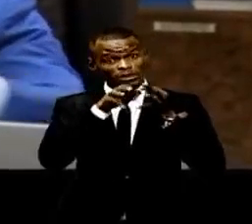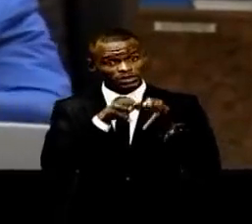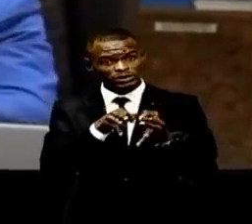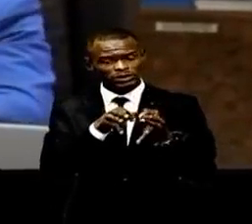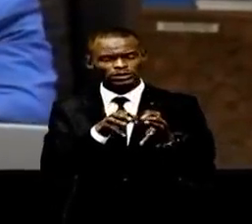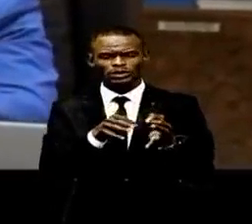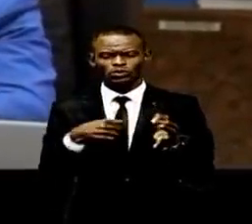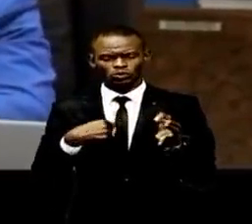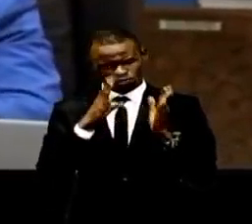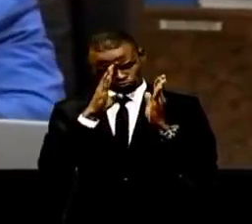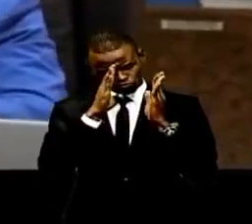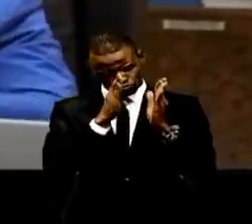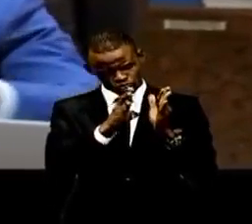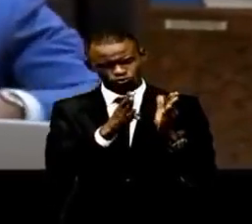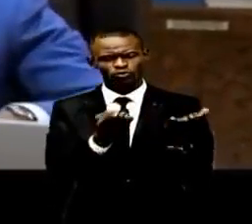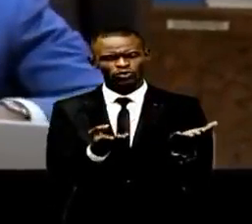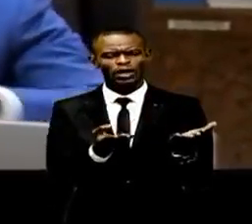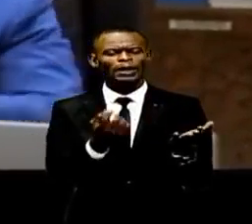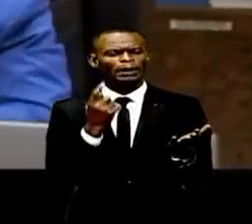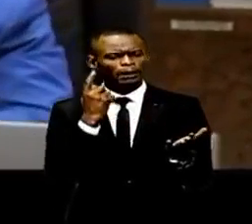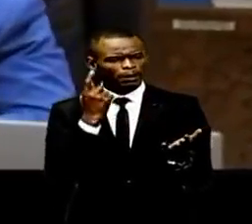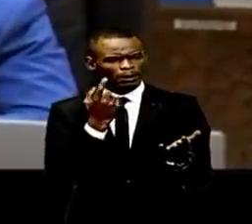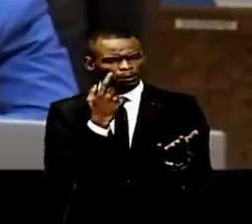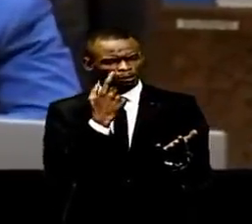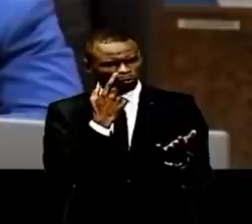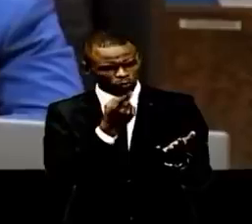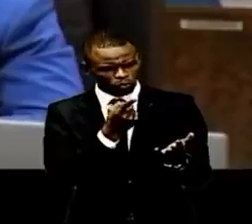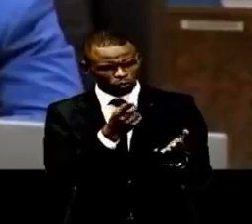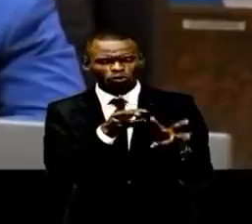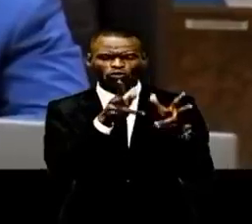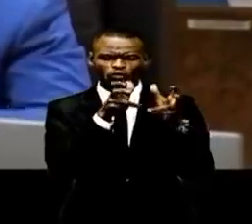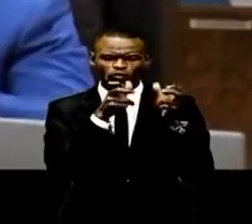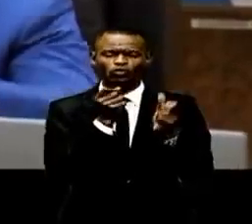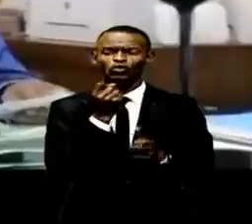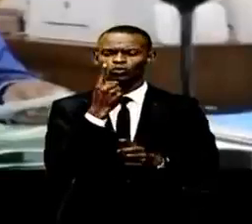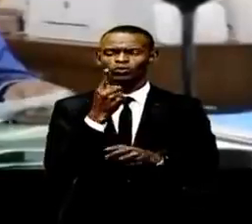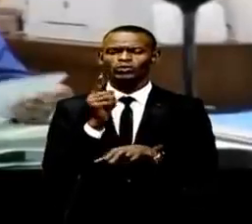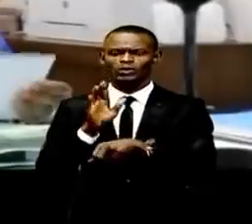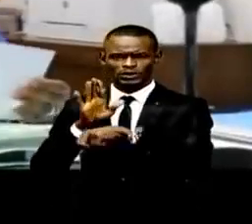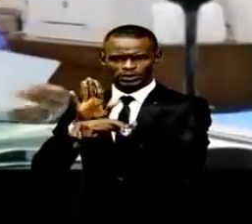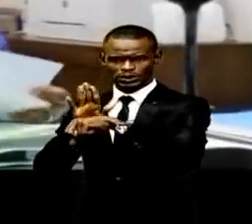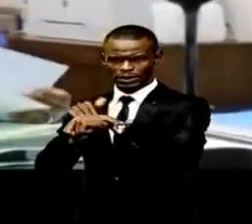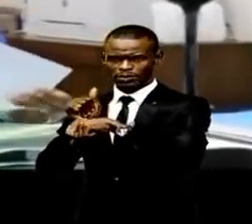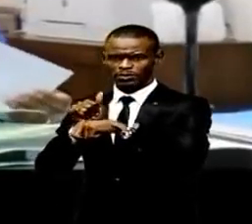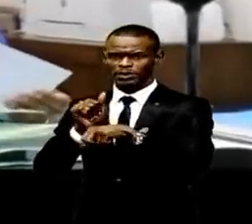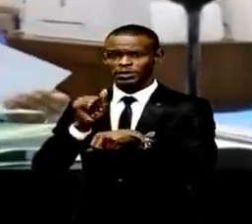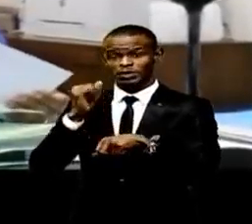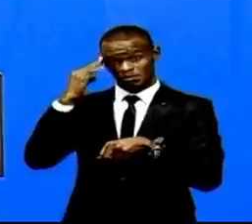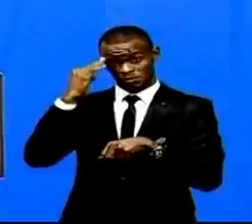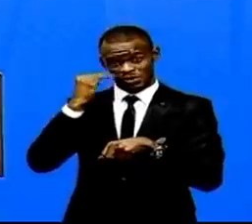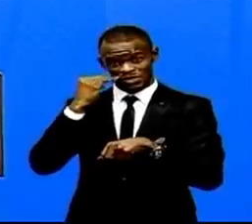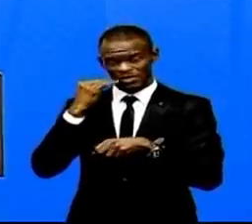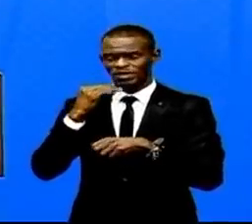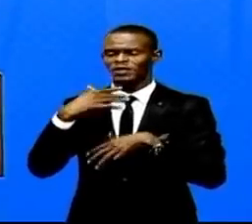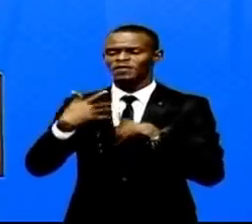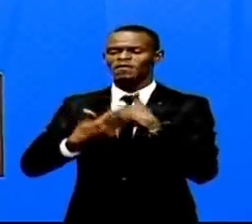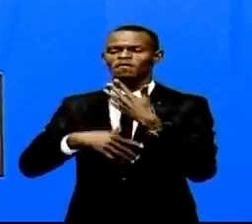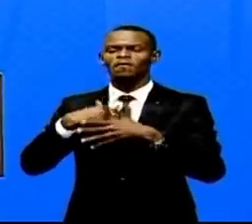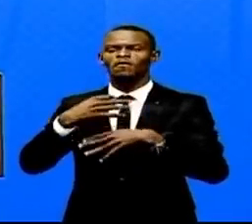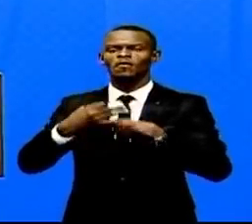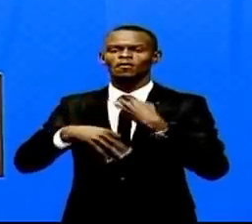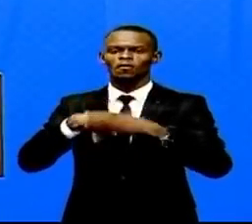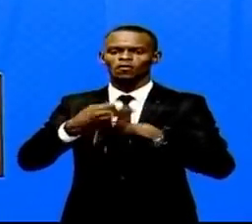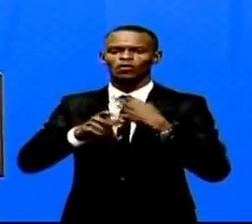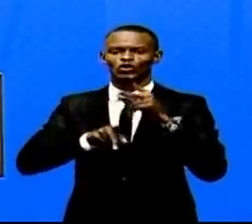ministre sectoriel concerné, notamment le vice-premier ministre, ministre de la fonction publique, le ministre d'État, ministre du